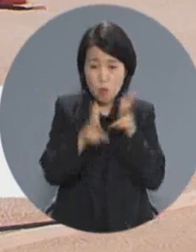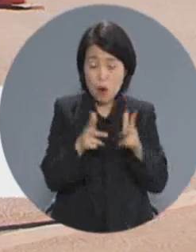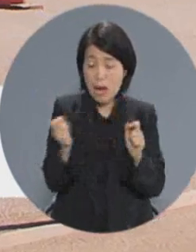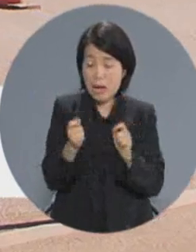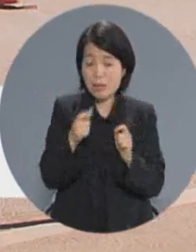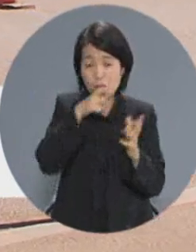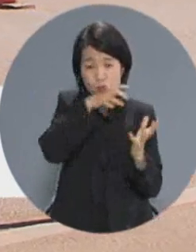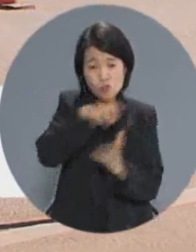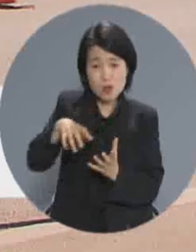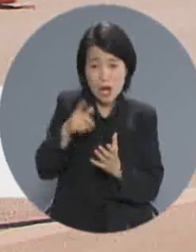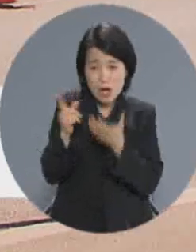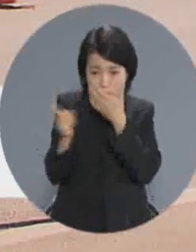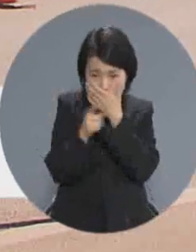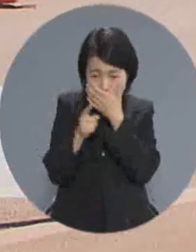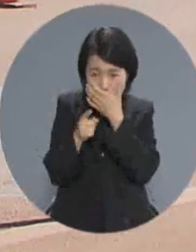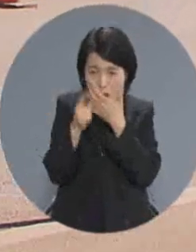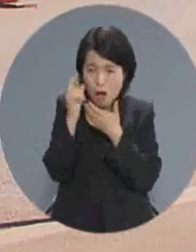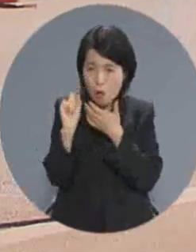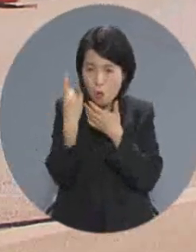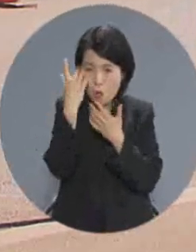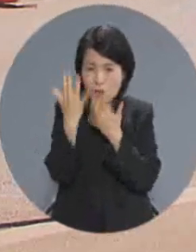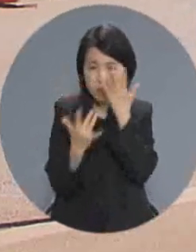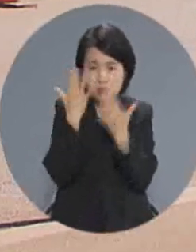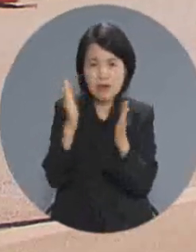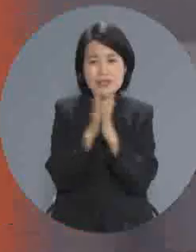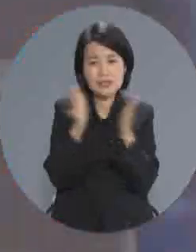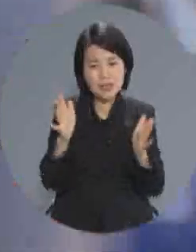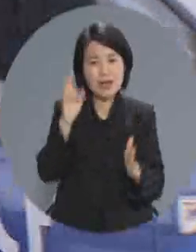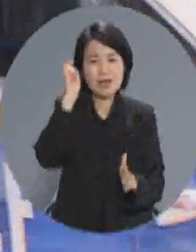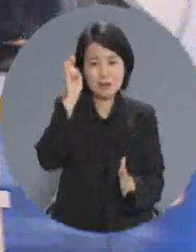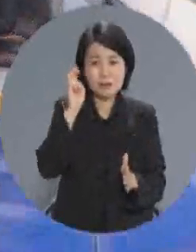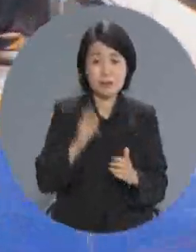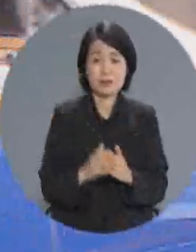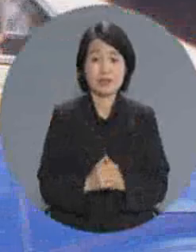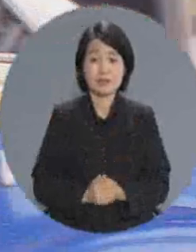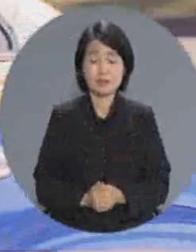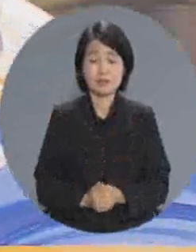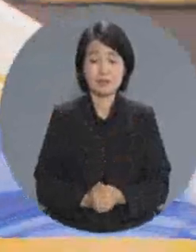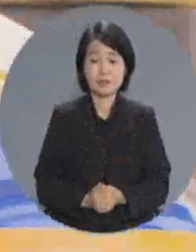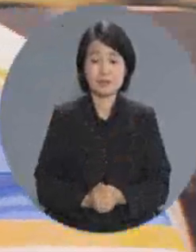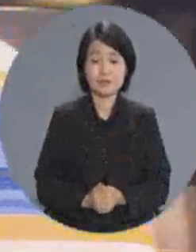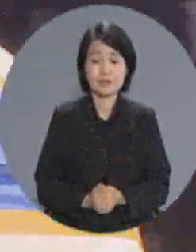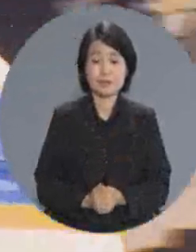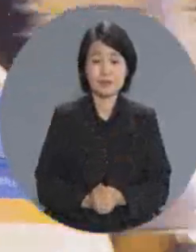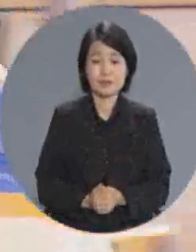하던 도중 용접에 불꽃이 튀어 불이 시작된 것으로 보고 있습니다.